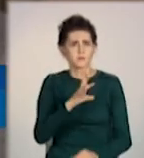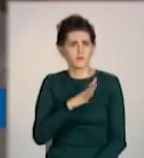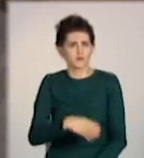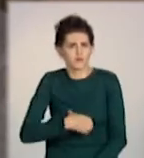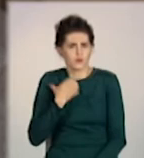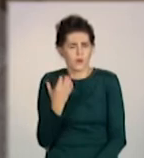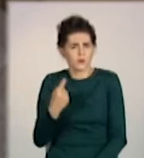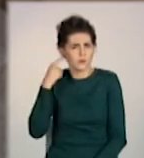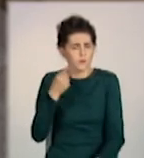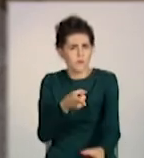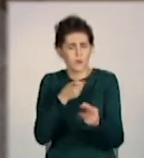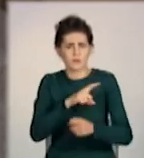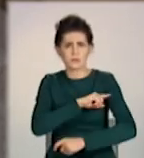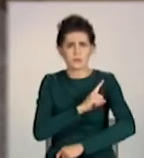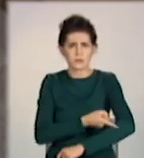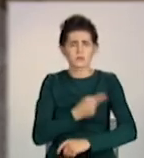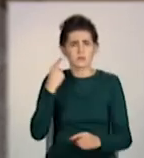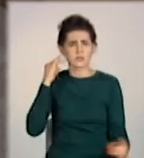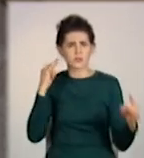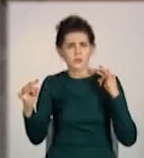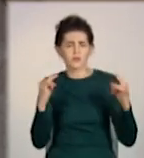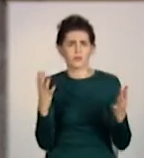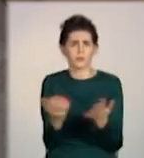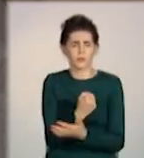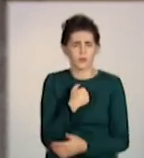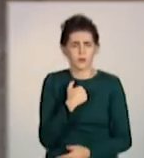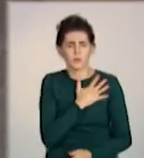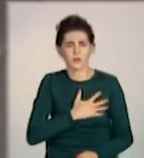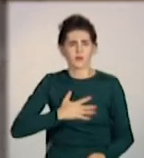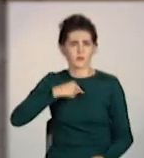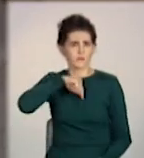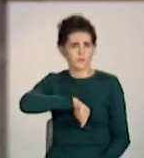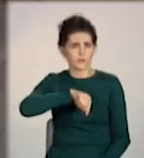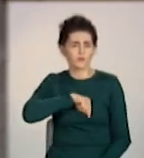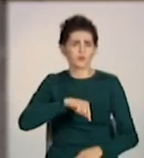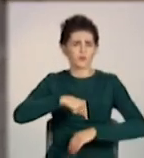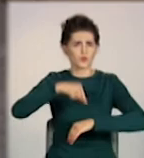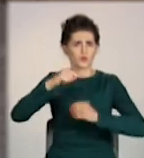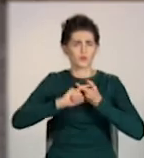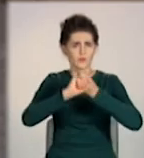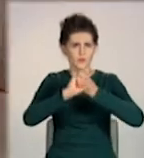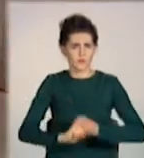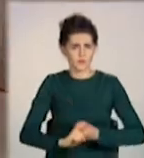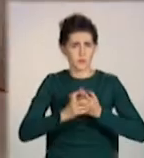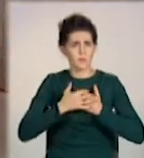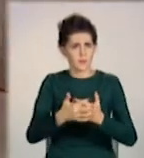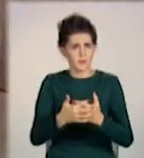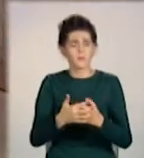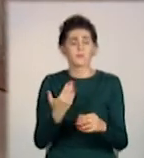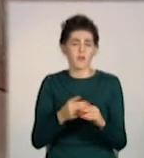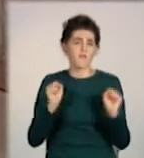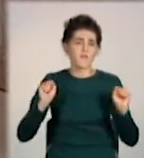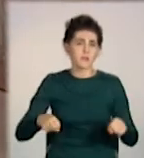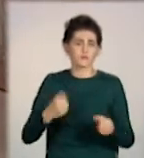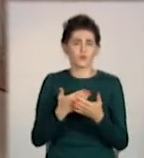обстріли. Ну, звуки, все це, звісно, відражалось на здоров'ї моєму. Можливо, саме